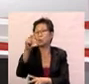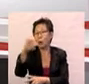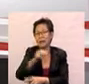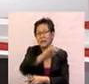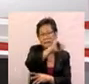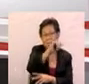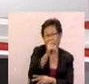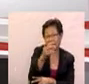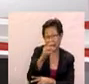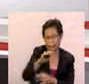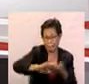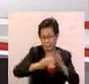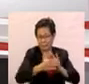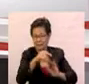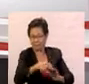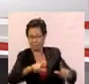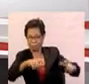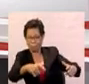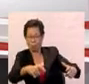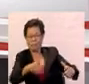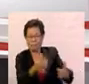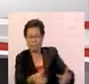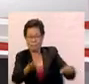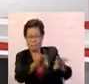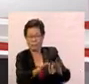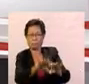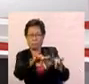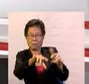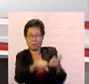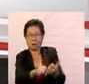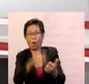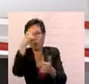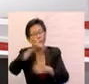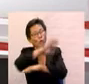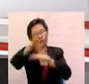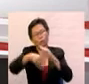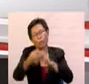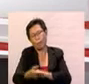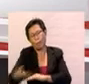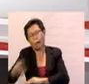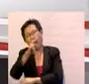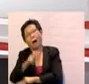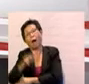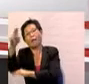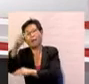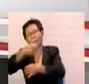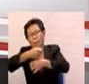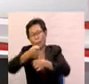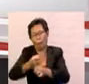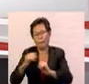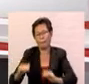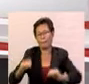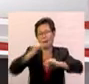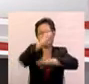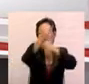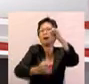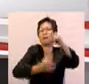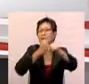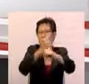perlu dijadikan sebagai satu organisasi penting persijilan untuk semua produk-produk halal yang dikeluarkan di peringkat